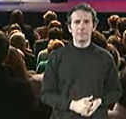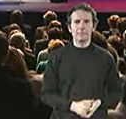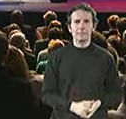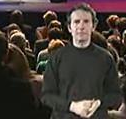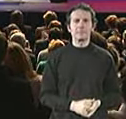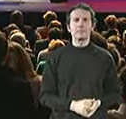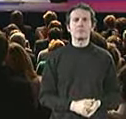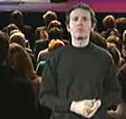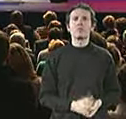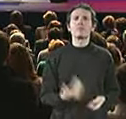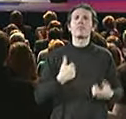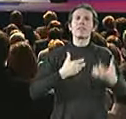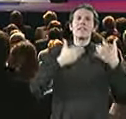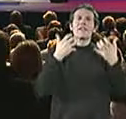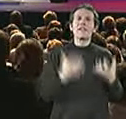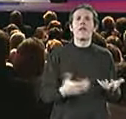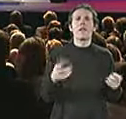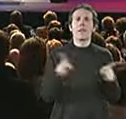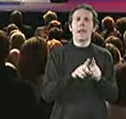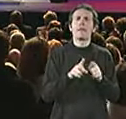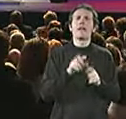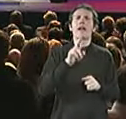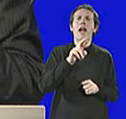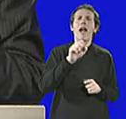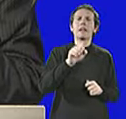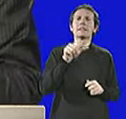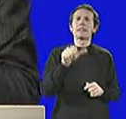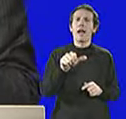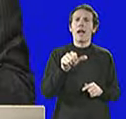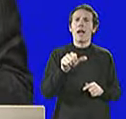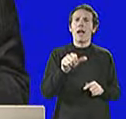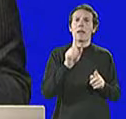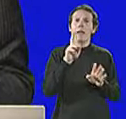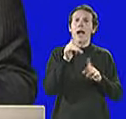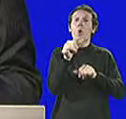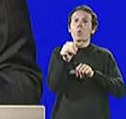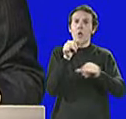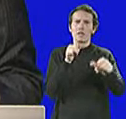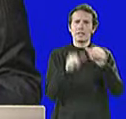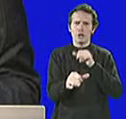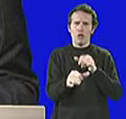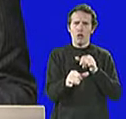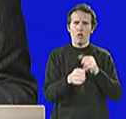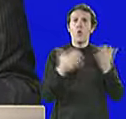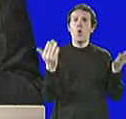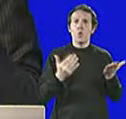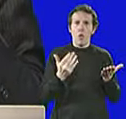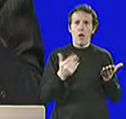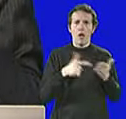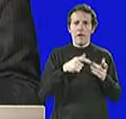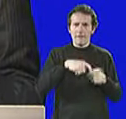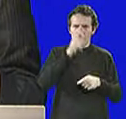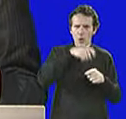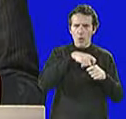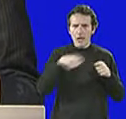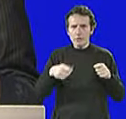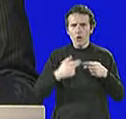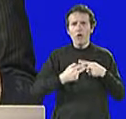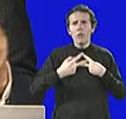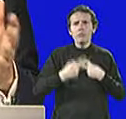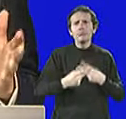Je souhaite d'ailleurs que le maintien du RSA soit conditionné à une évaluation